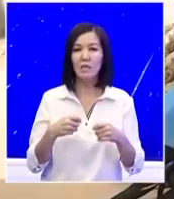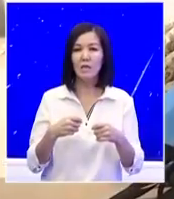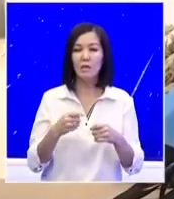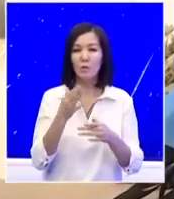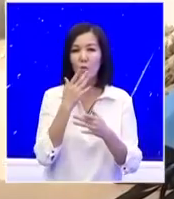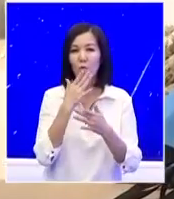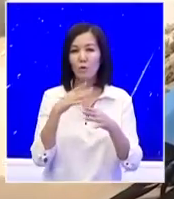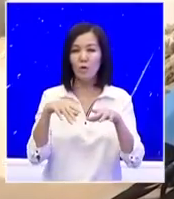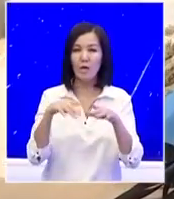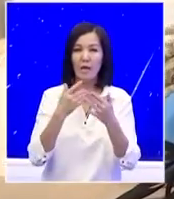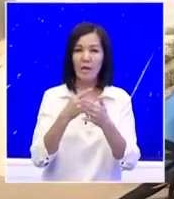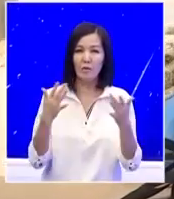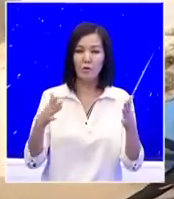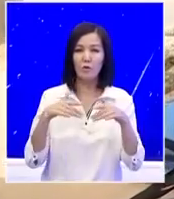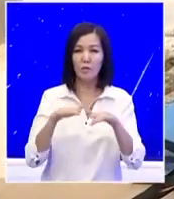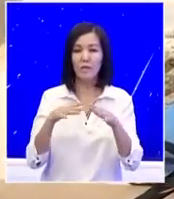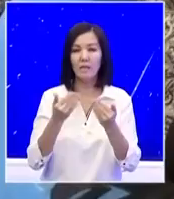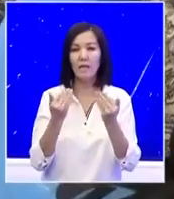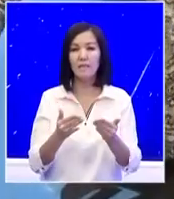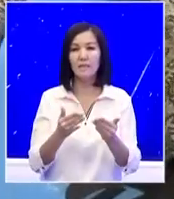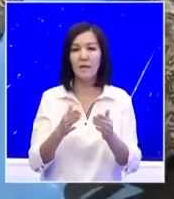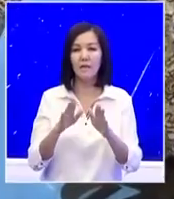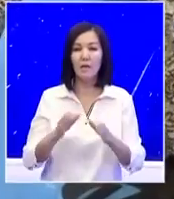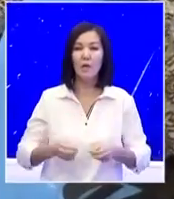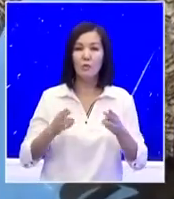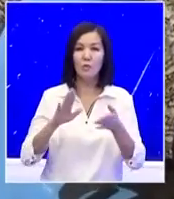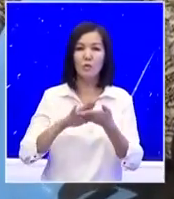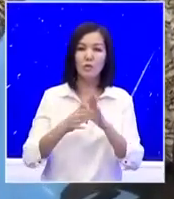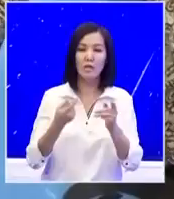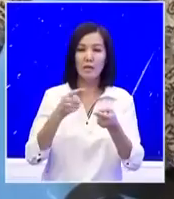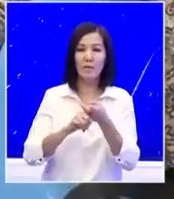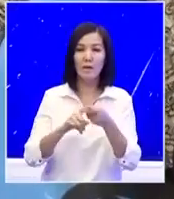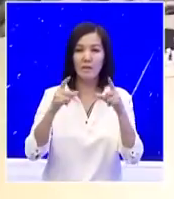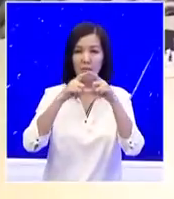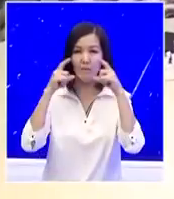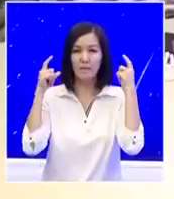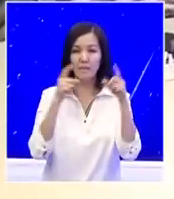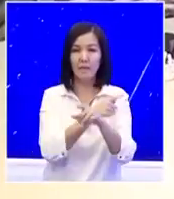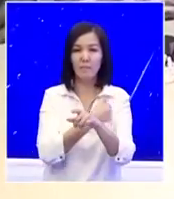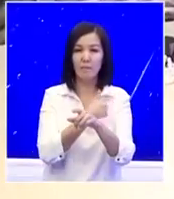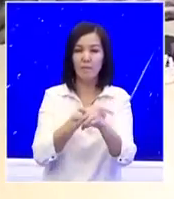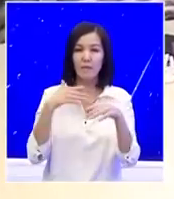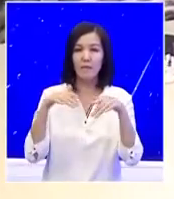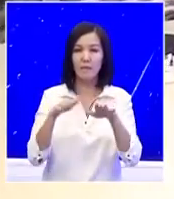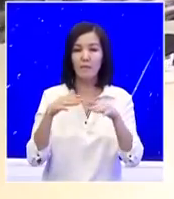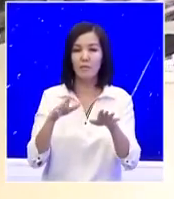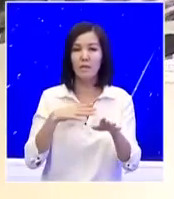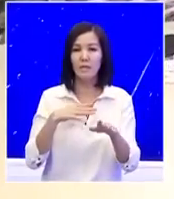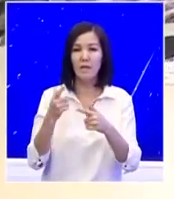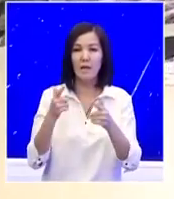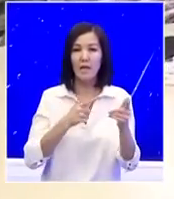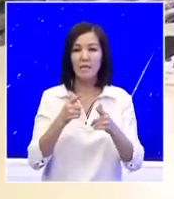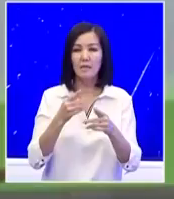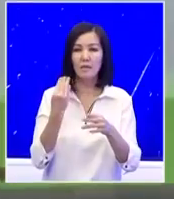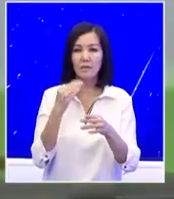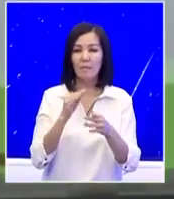тұрмыстық бұйымдар тігумен айналысады. Ал қазір елдегі төтенше жағдайға байланысты медициналық бетперде дайындап жатыр. Әзірленген маска түрлері де өте